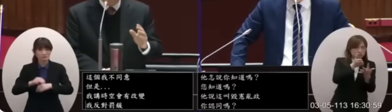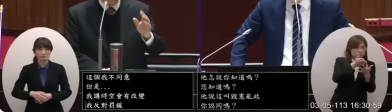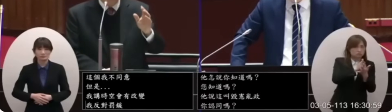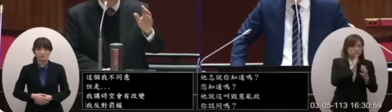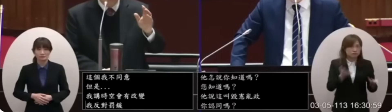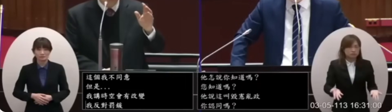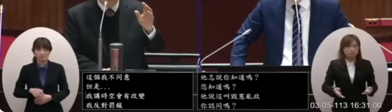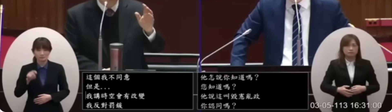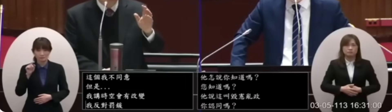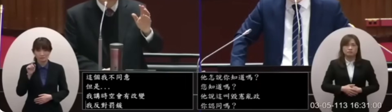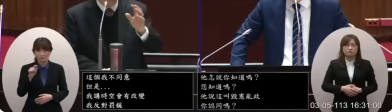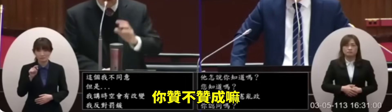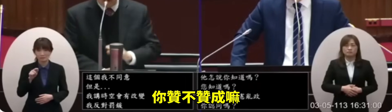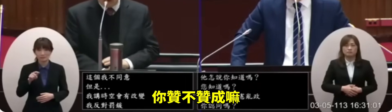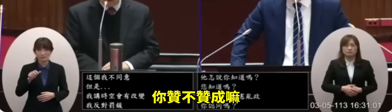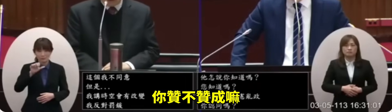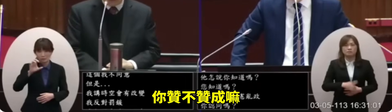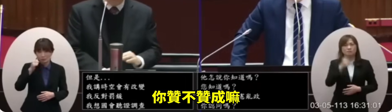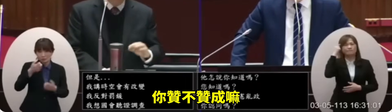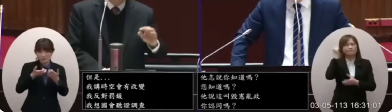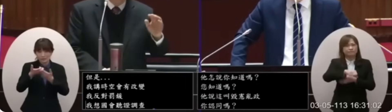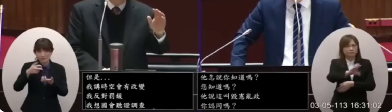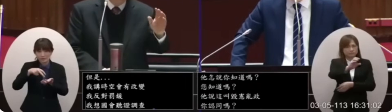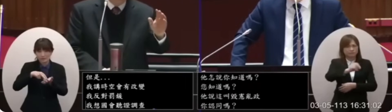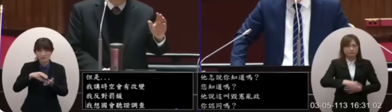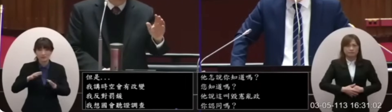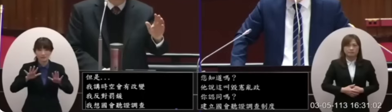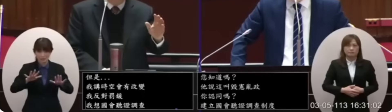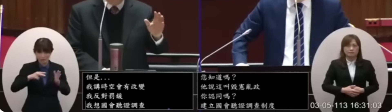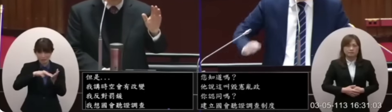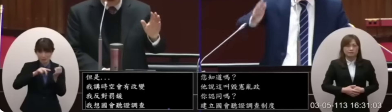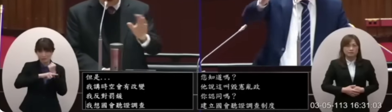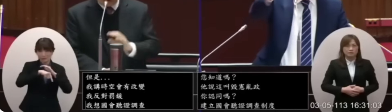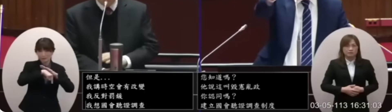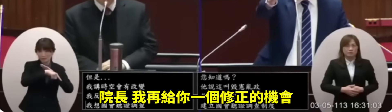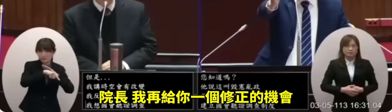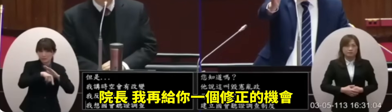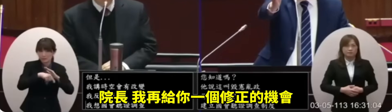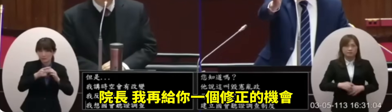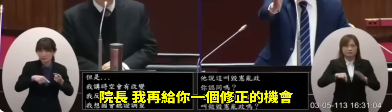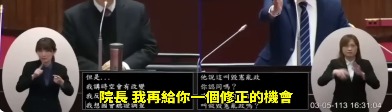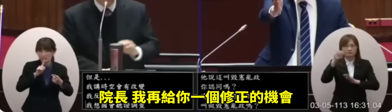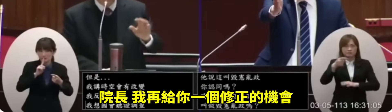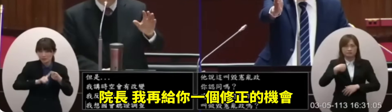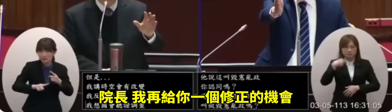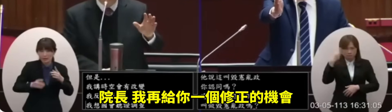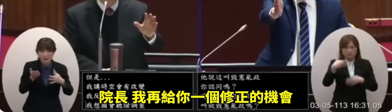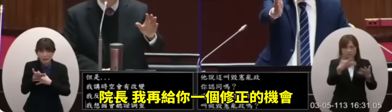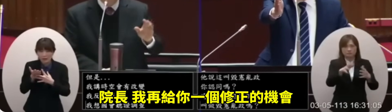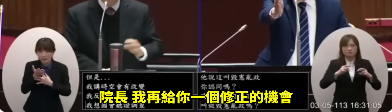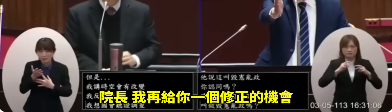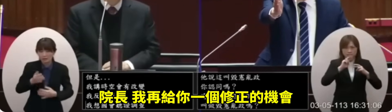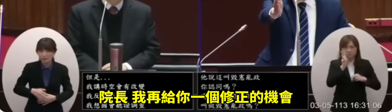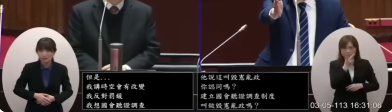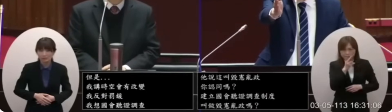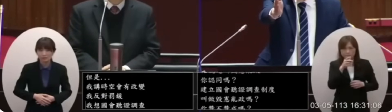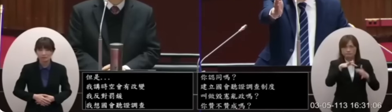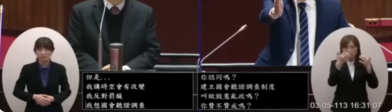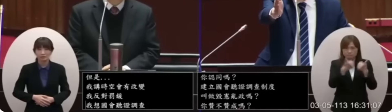前哈、在这一个五千， 你赞不赞成嘛？ 立法院哈、不应该。 院长，我再给你一个修正的机